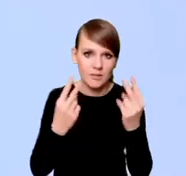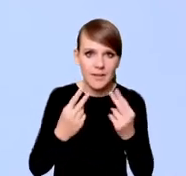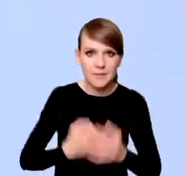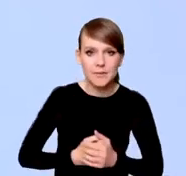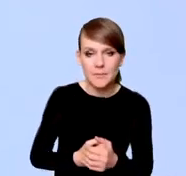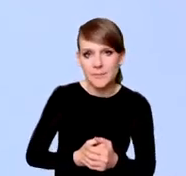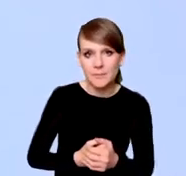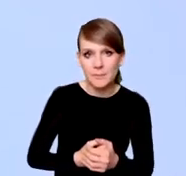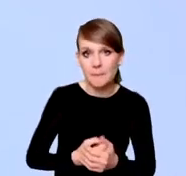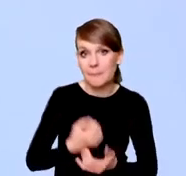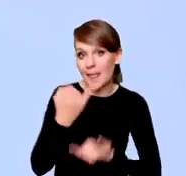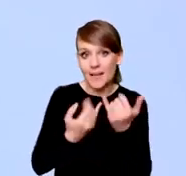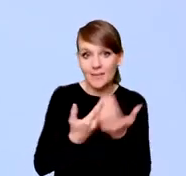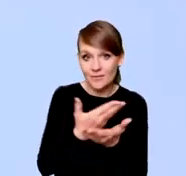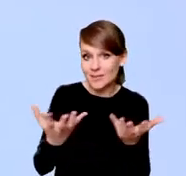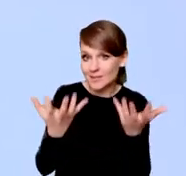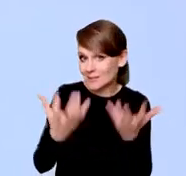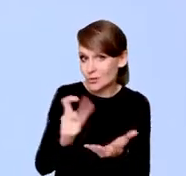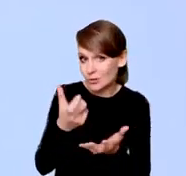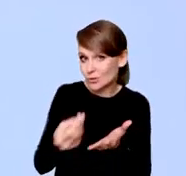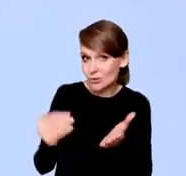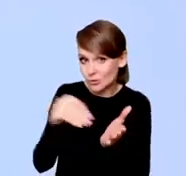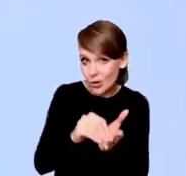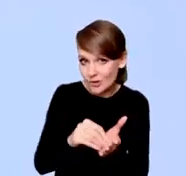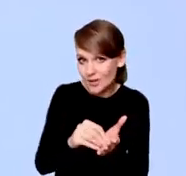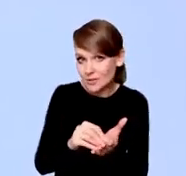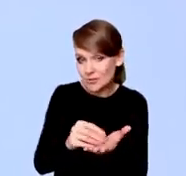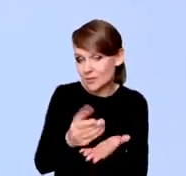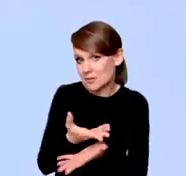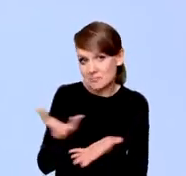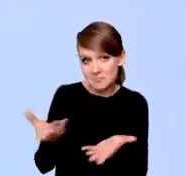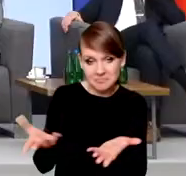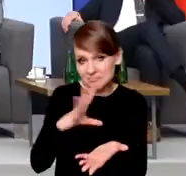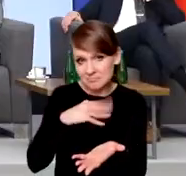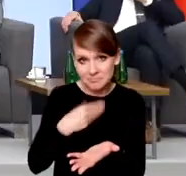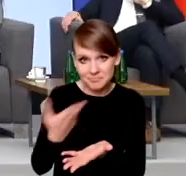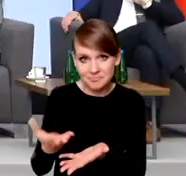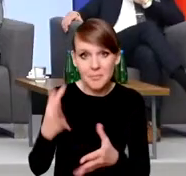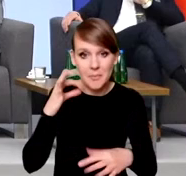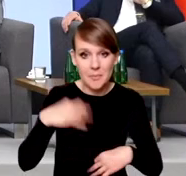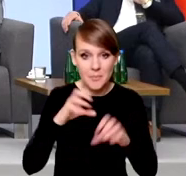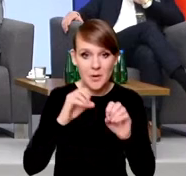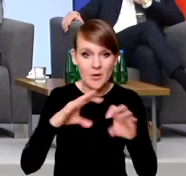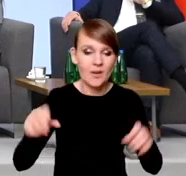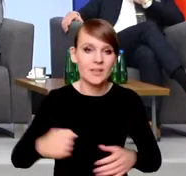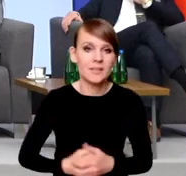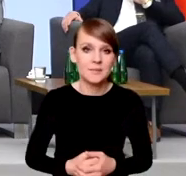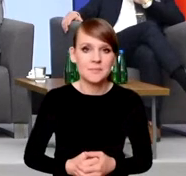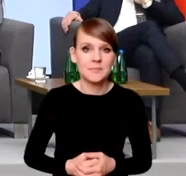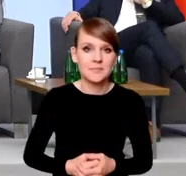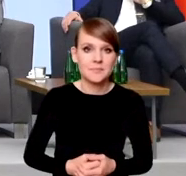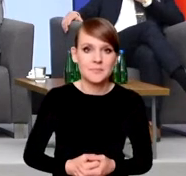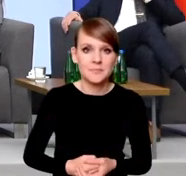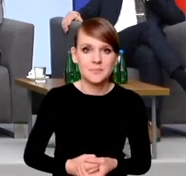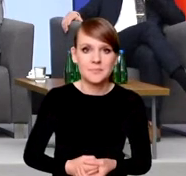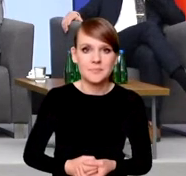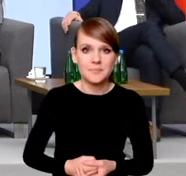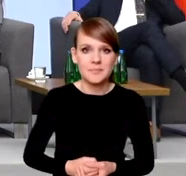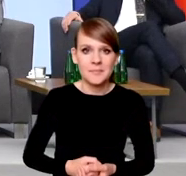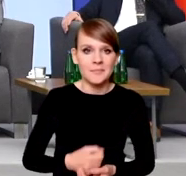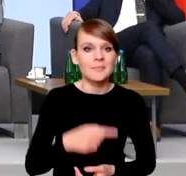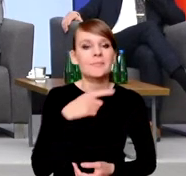państwo mieli coś do dodania, na pewno tak, to oddaję głos pani profesor. To na pewno jest bardzo trudne